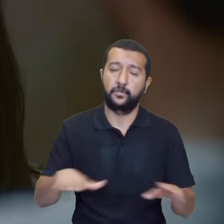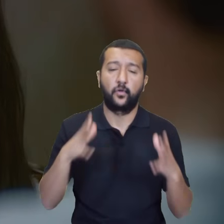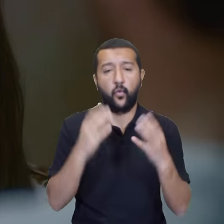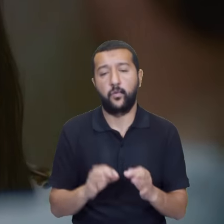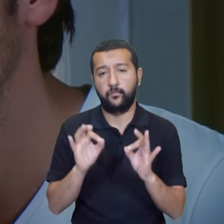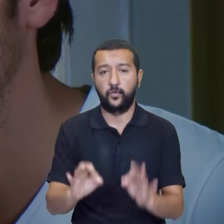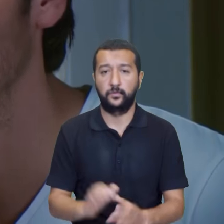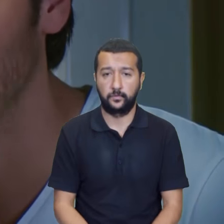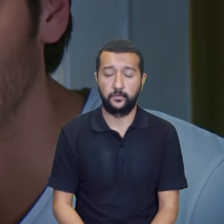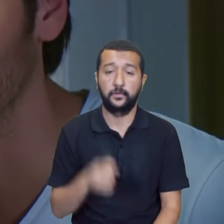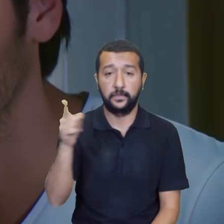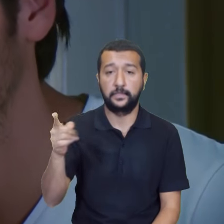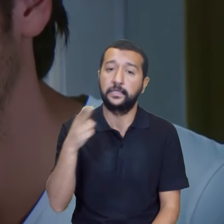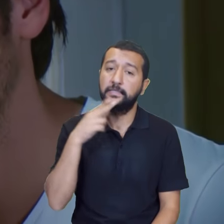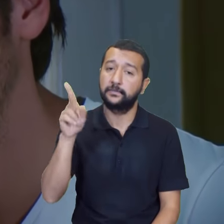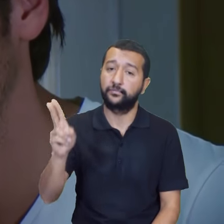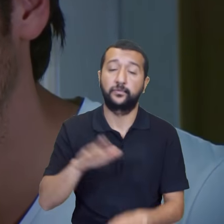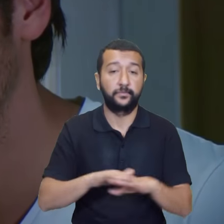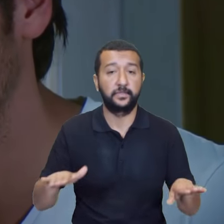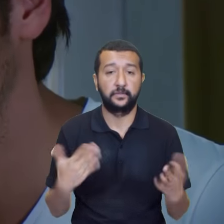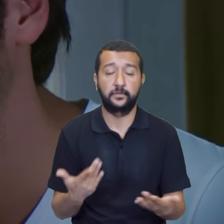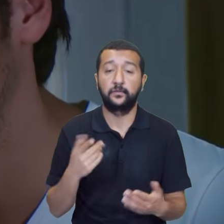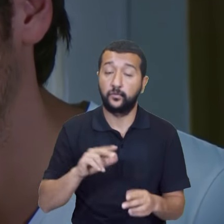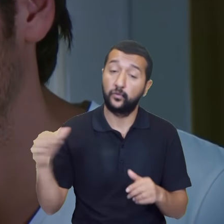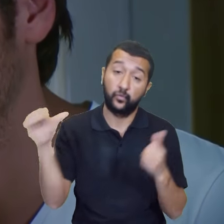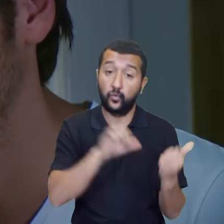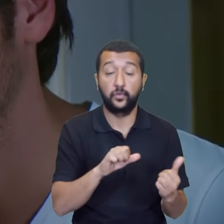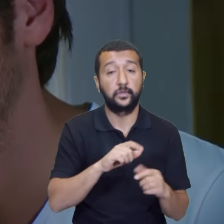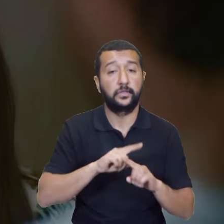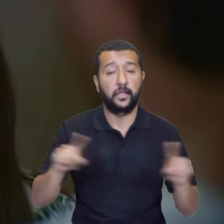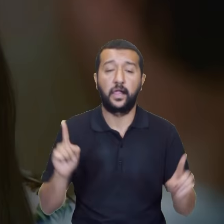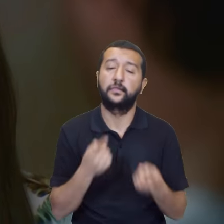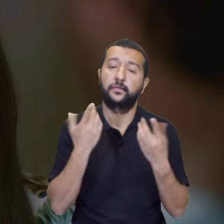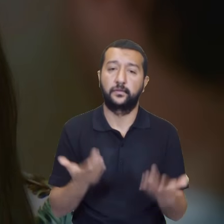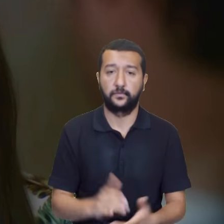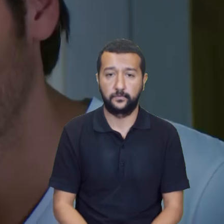bu. Itır bitirdi. Ve dönüşü de yok artık, imkansız.